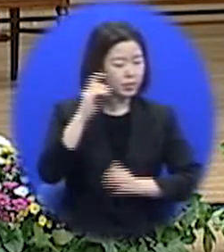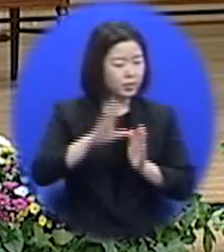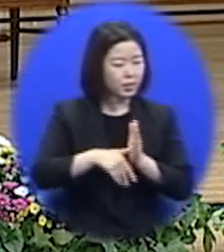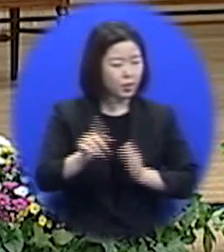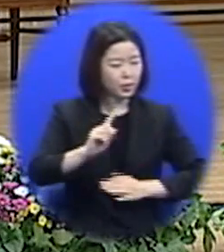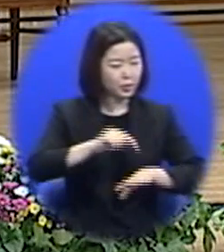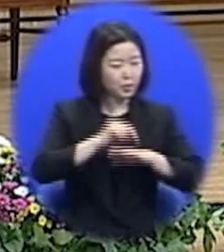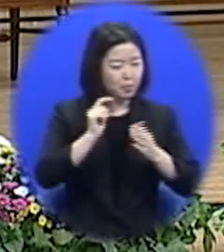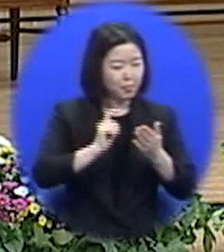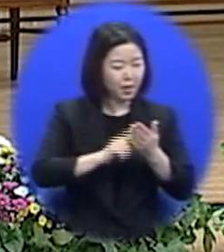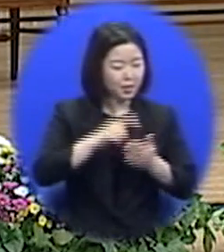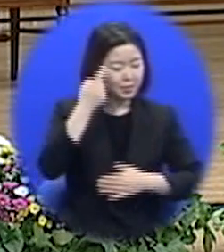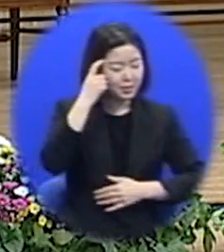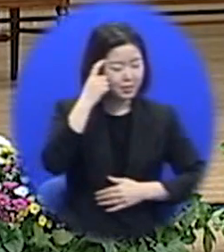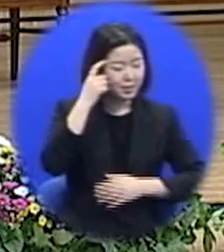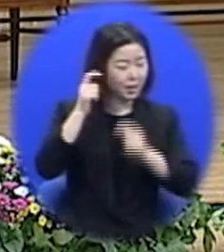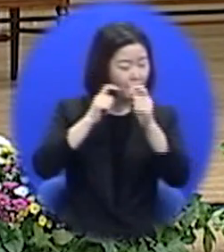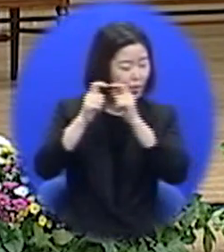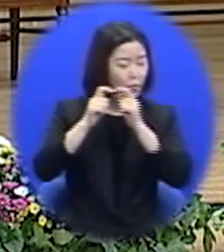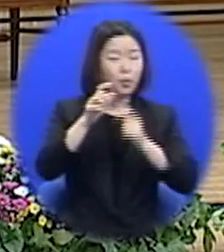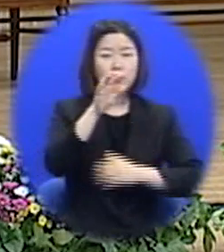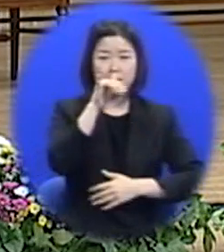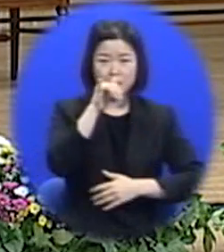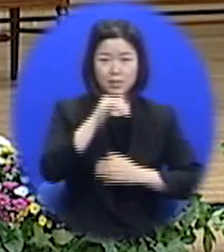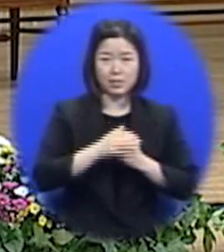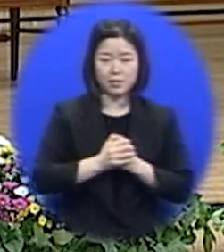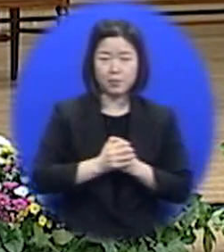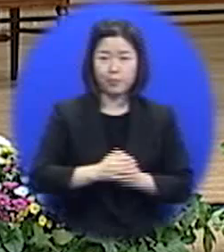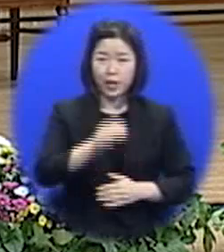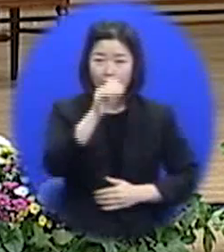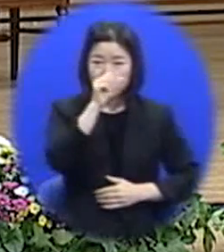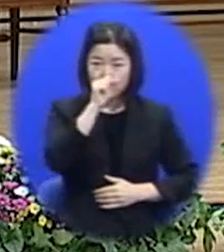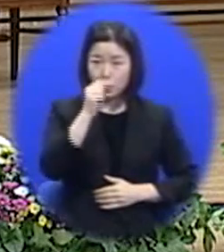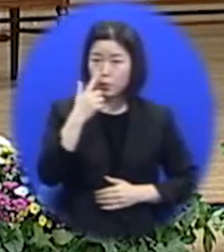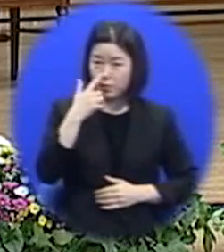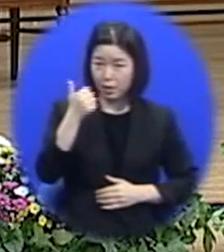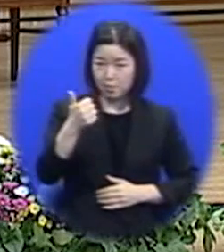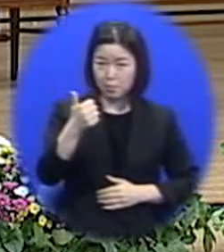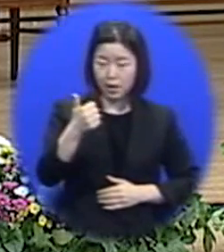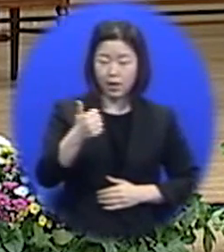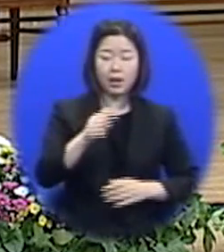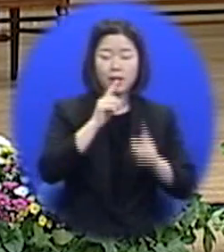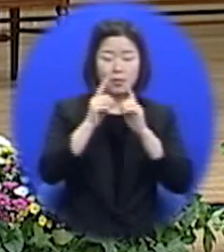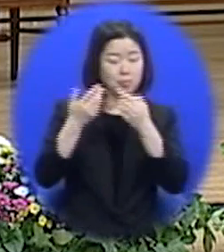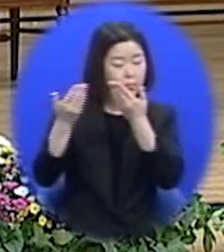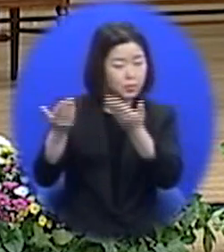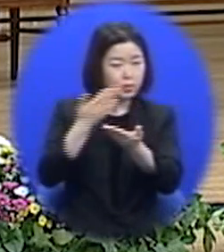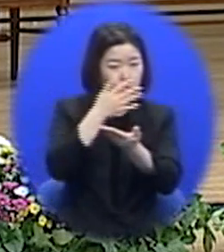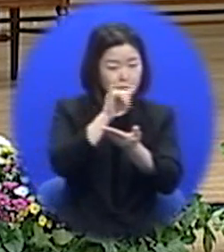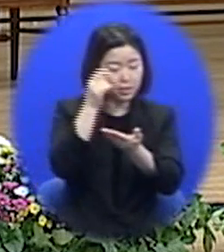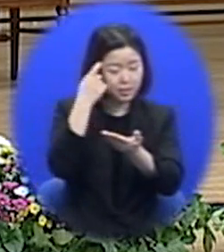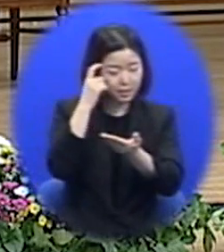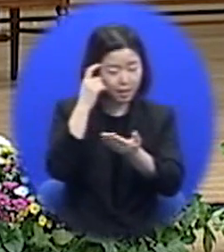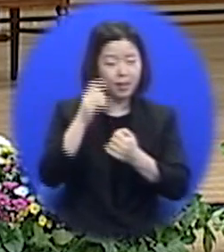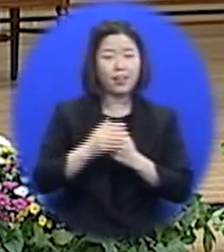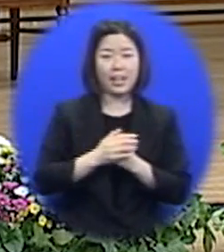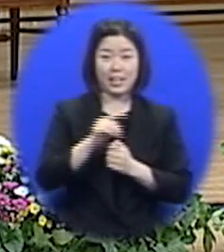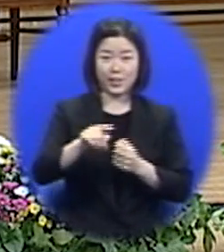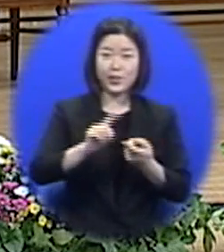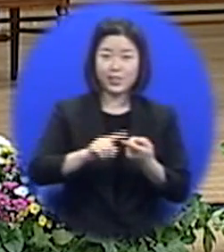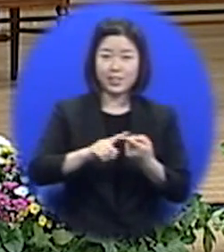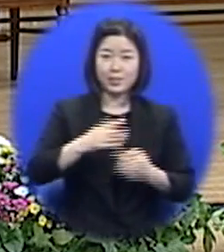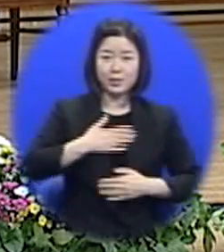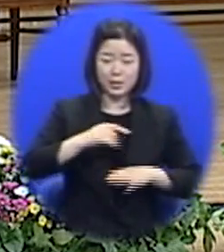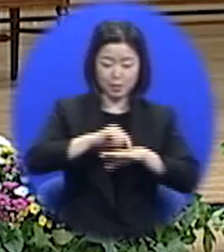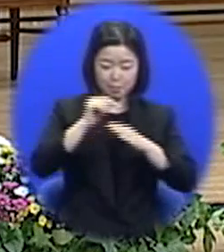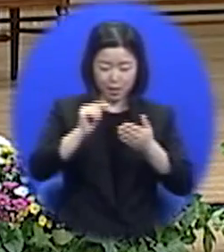하는 고민이 있습니다 아 좋은 아빠라고 난 할 수 있을까 아 그런 점이 제 마음이 좀